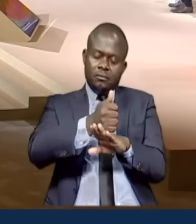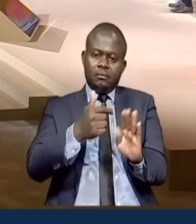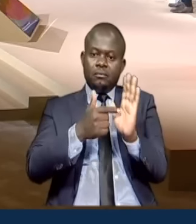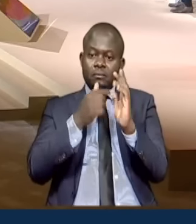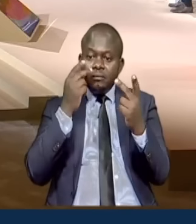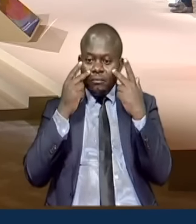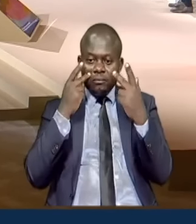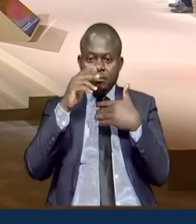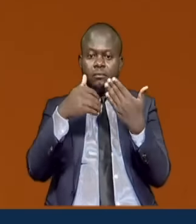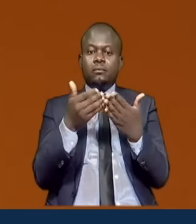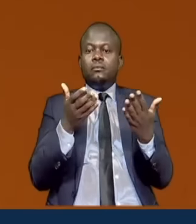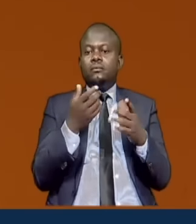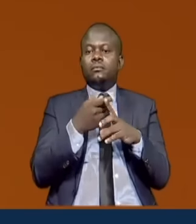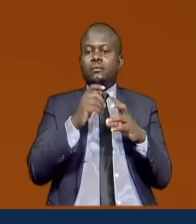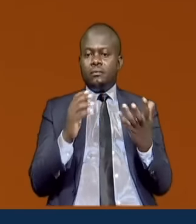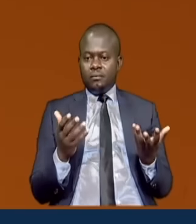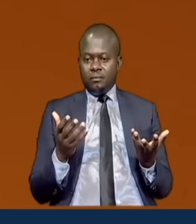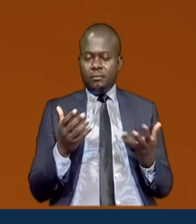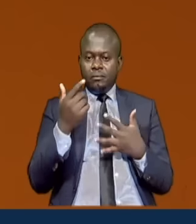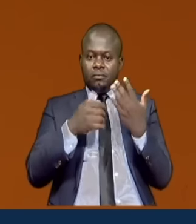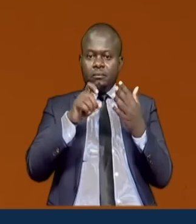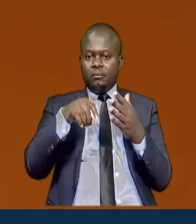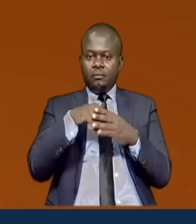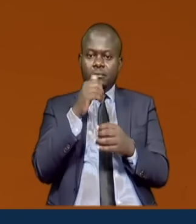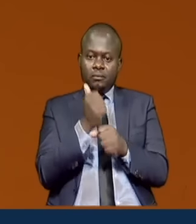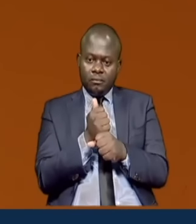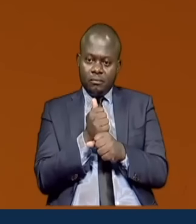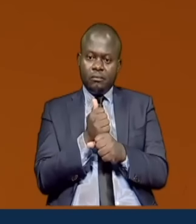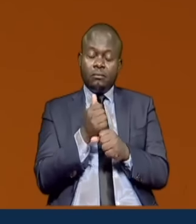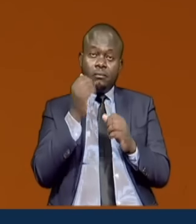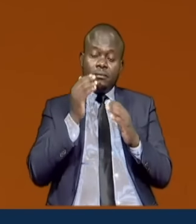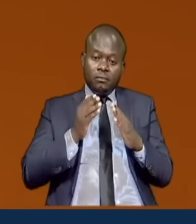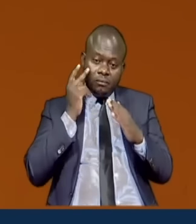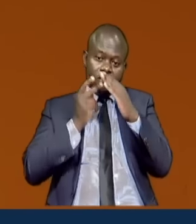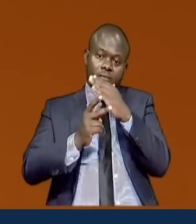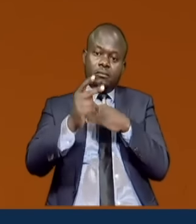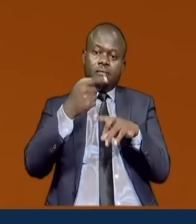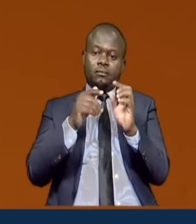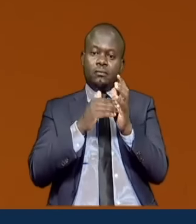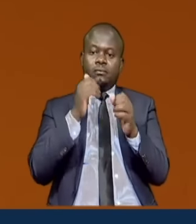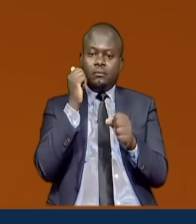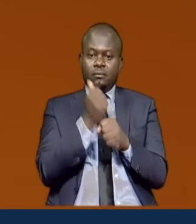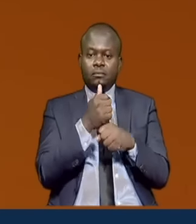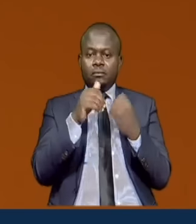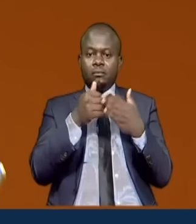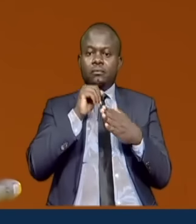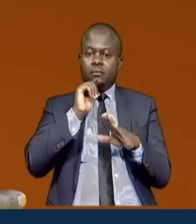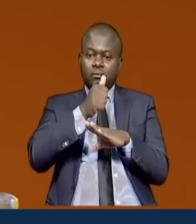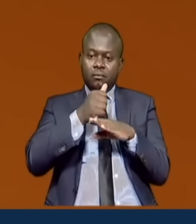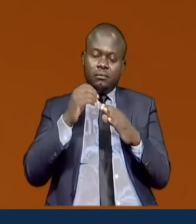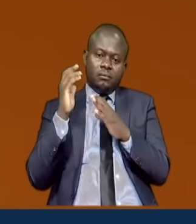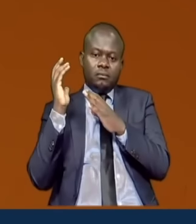barebeye aho baturutse, ibyo bakeneye gukora, aho berekeza, ndetse bigakorwa badashyizweho